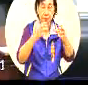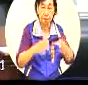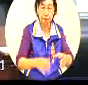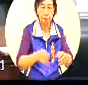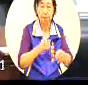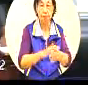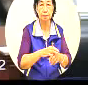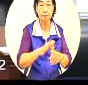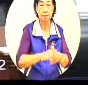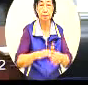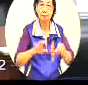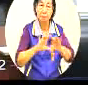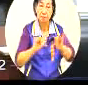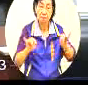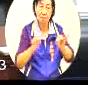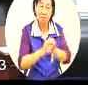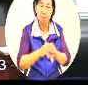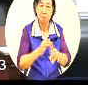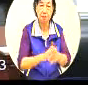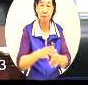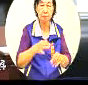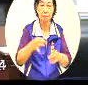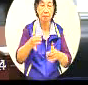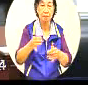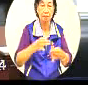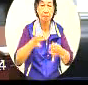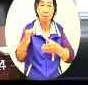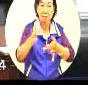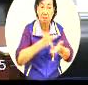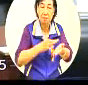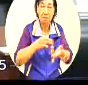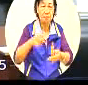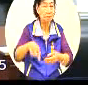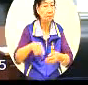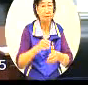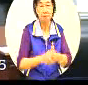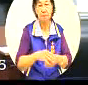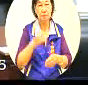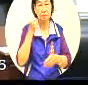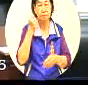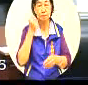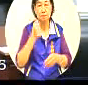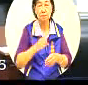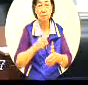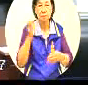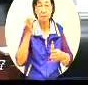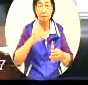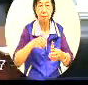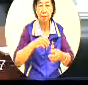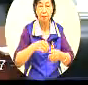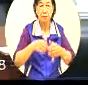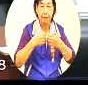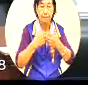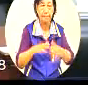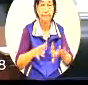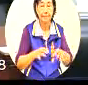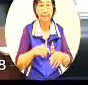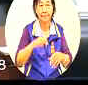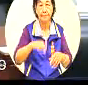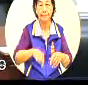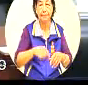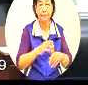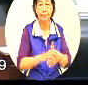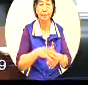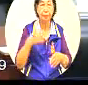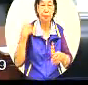掉，而是能够朝向公立托婴、社区长青学院、甚至托老中心等等这